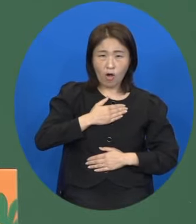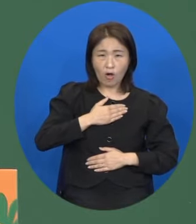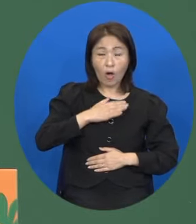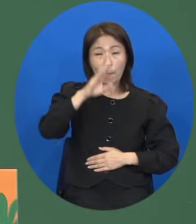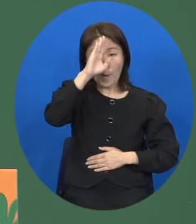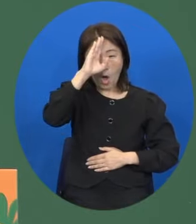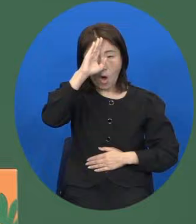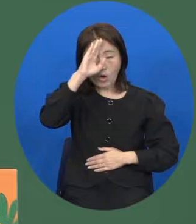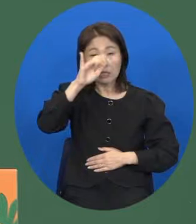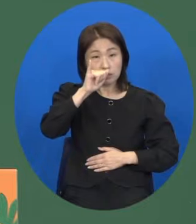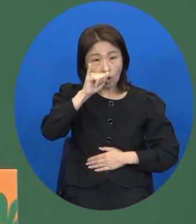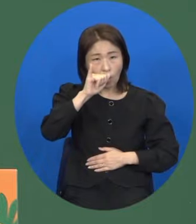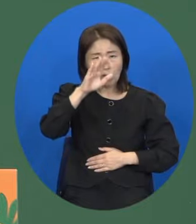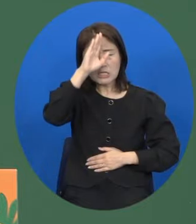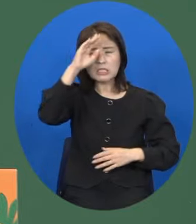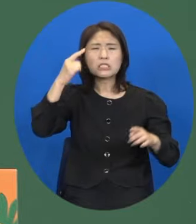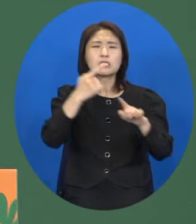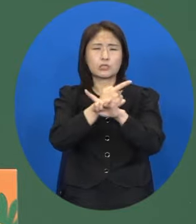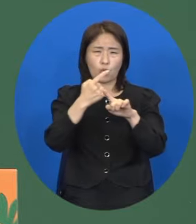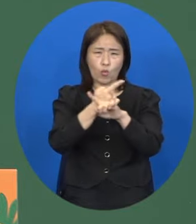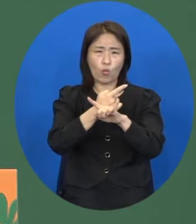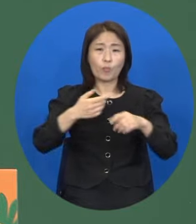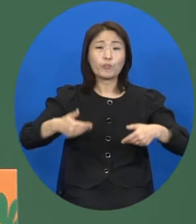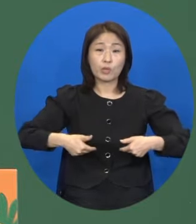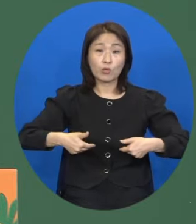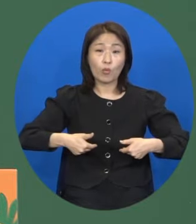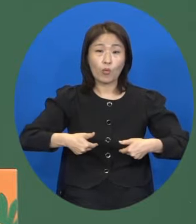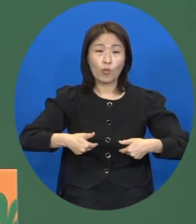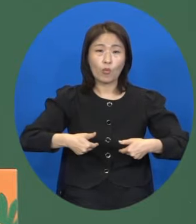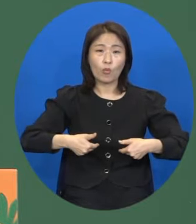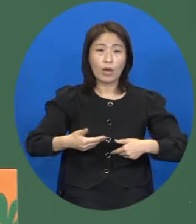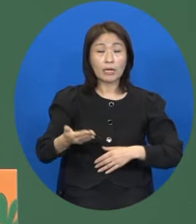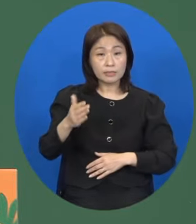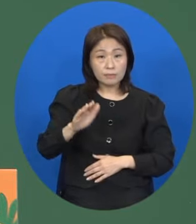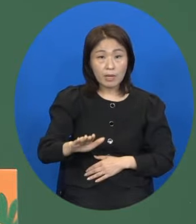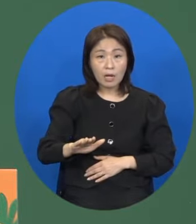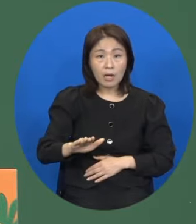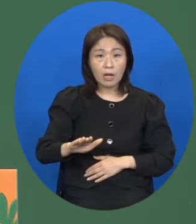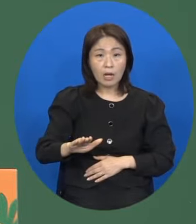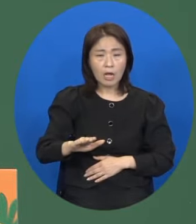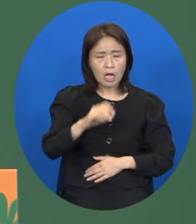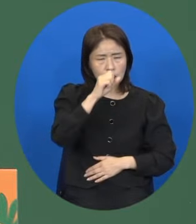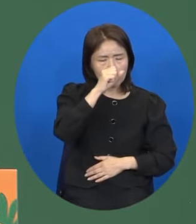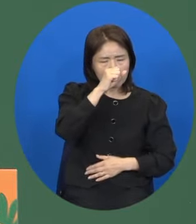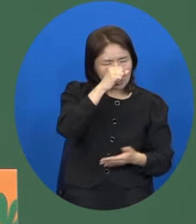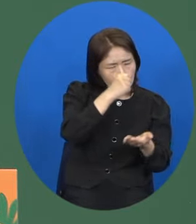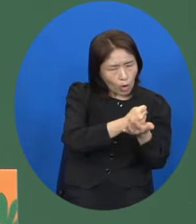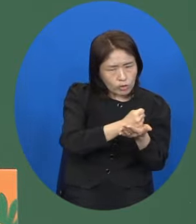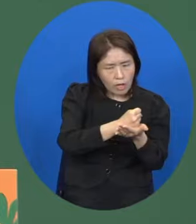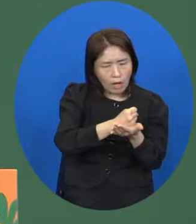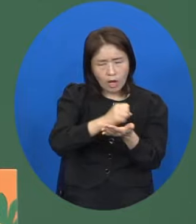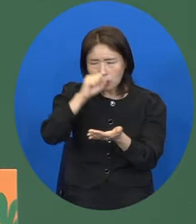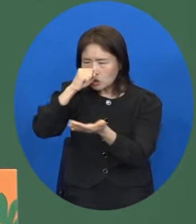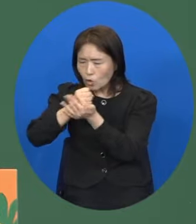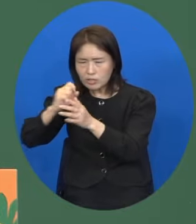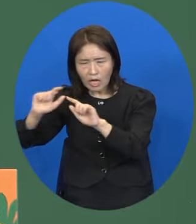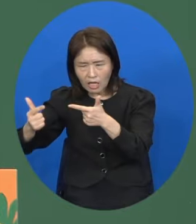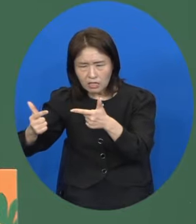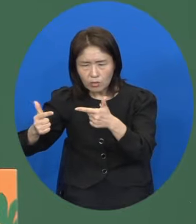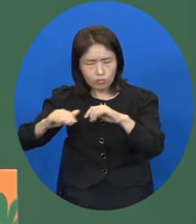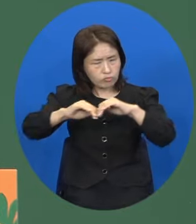의학적으로 치료를 받고 조치를 취해야 합니다. 그러나 정상과 비정상으로 구분하는